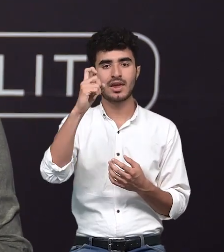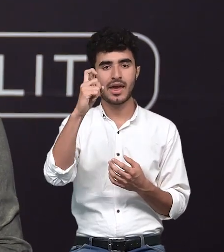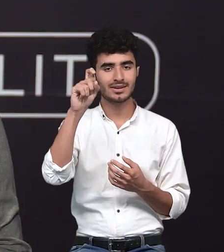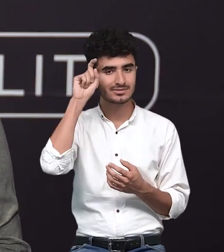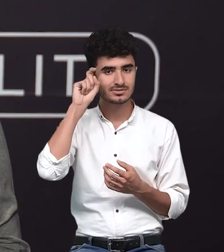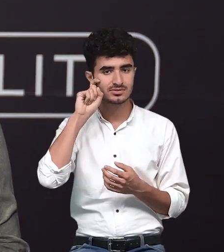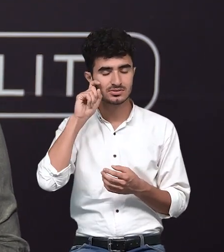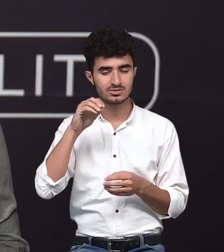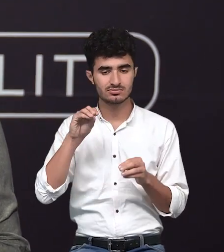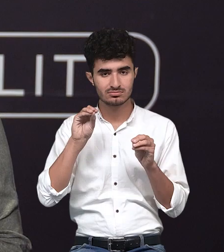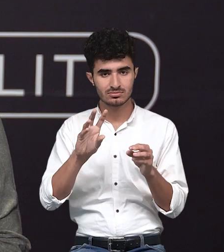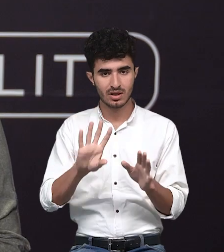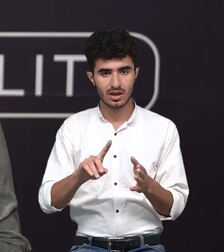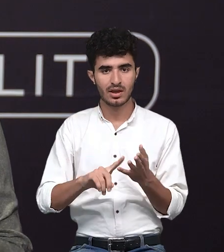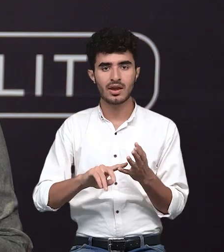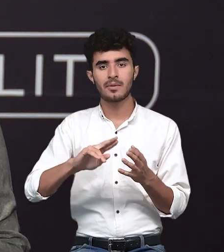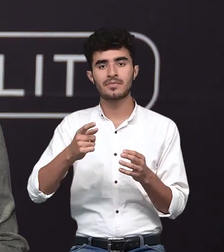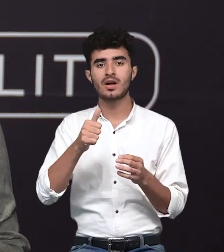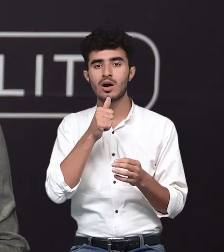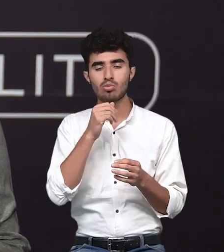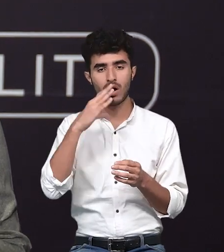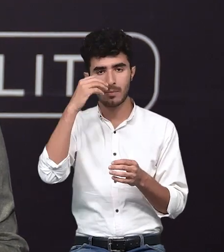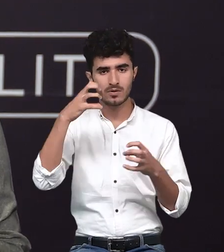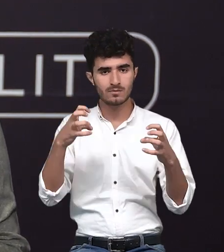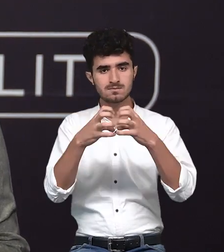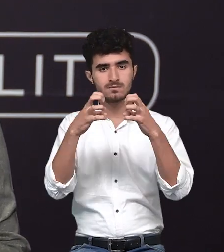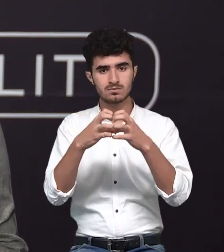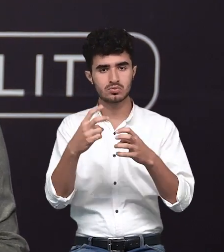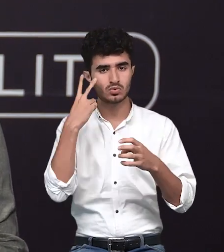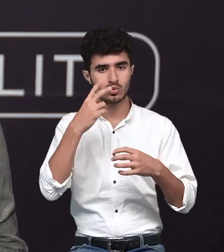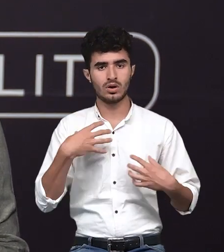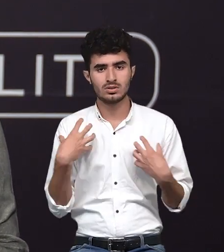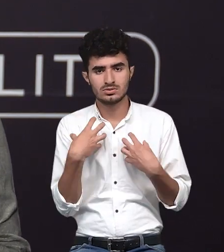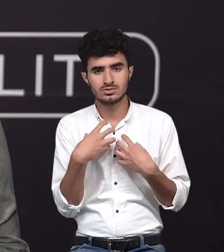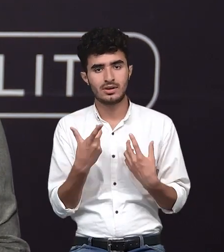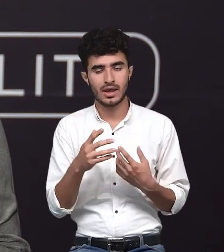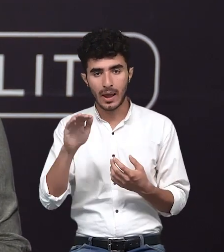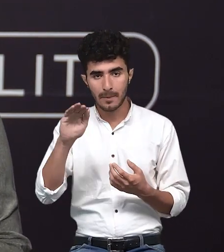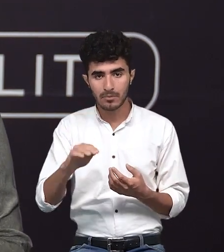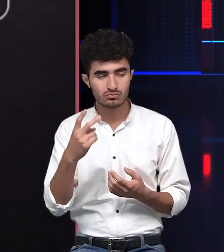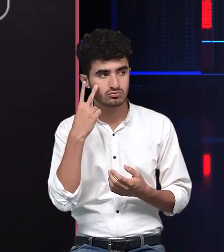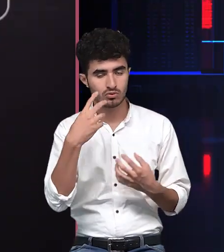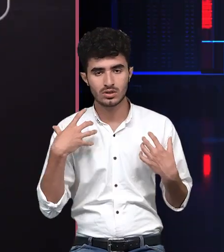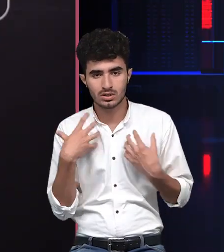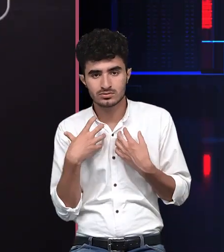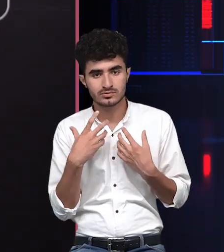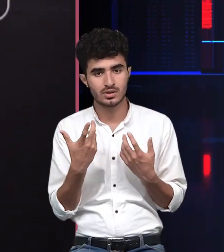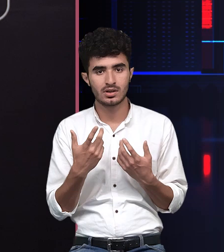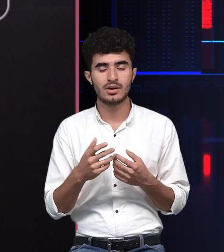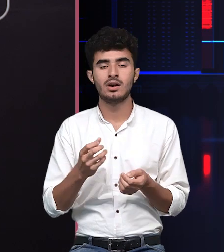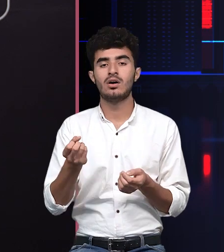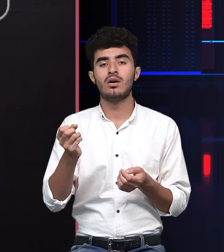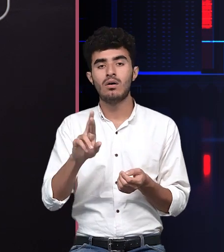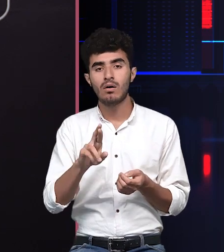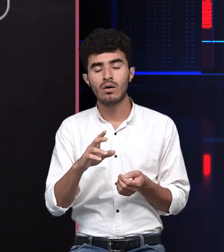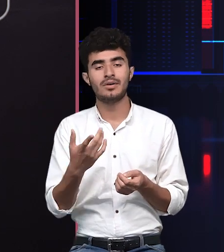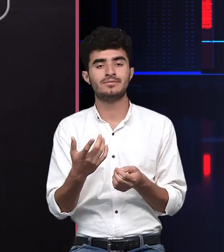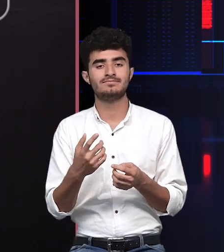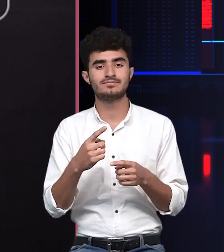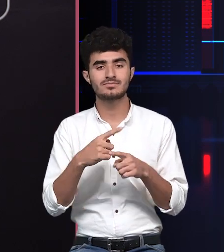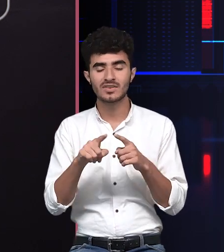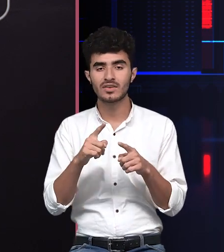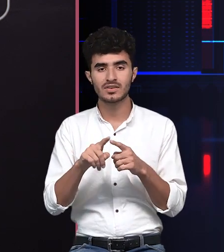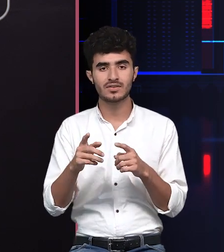में आ गए, बच्चों को भी मार पड़ गई। बच्चे रोज़ ये देखते हैं, इससे एक्सपोजर उनका होता है। और इसके अलावा अल्कोहलिक या